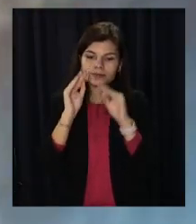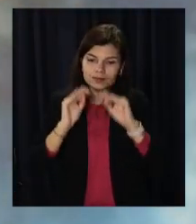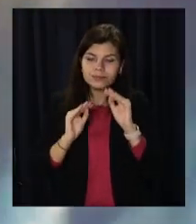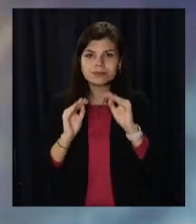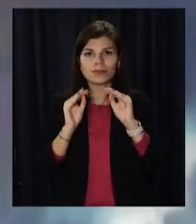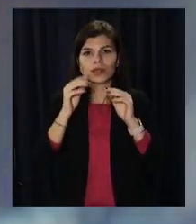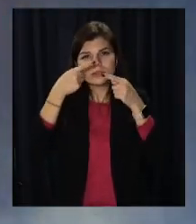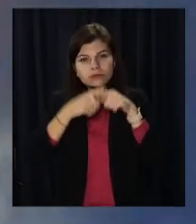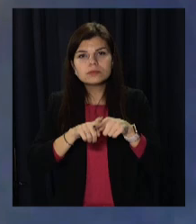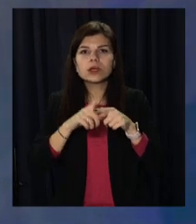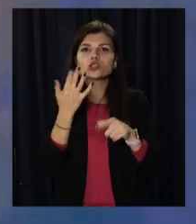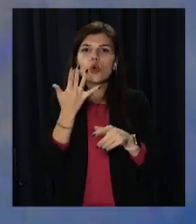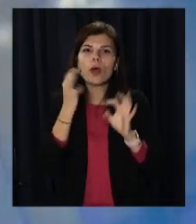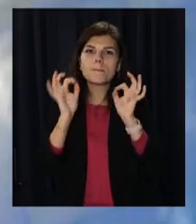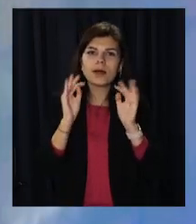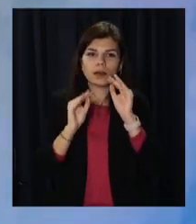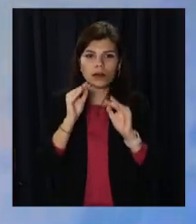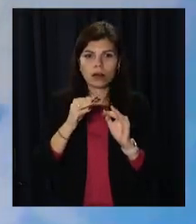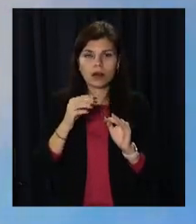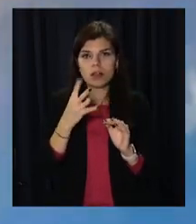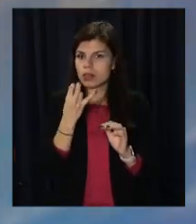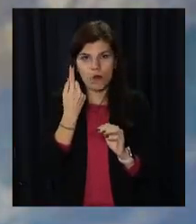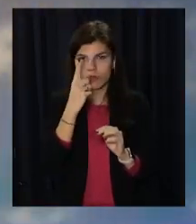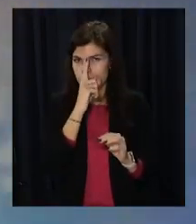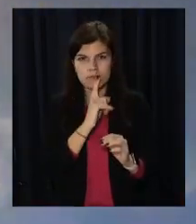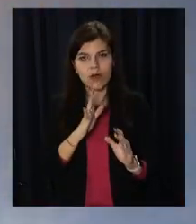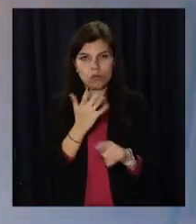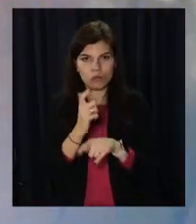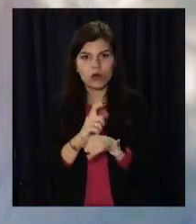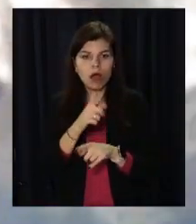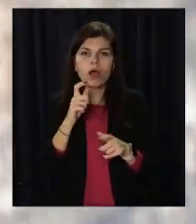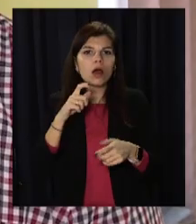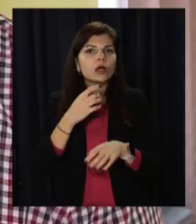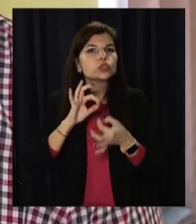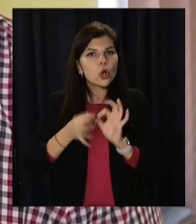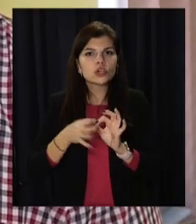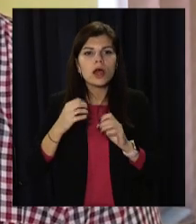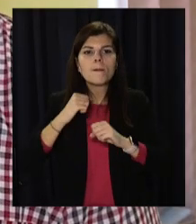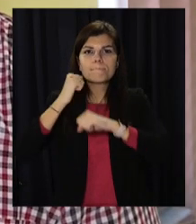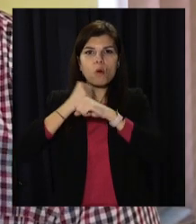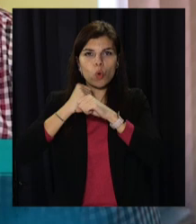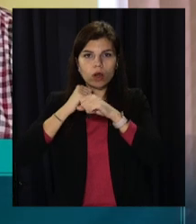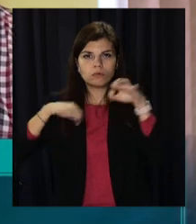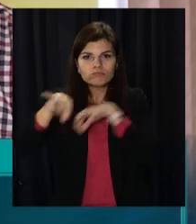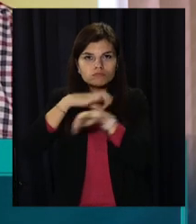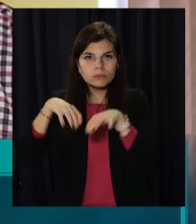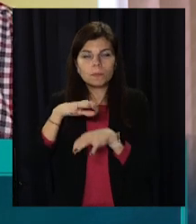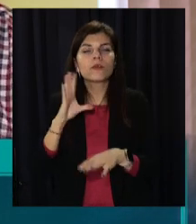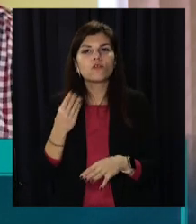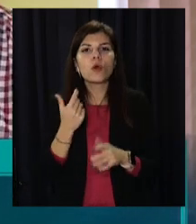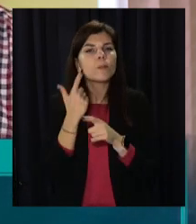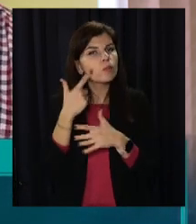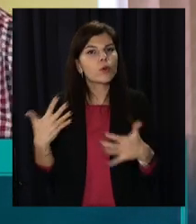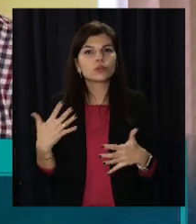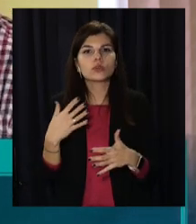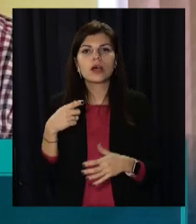та експериментальні випробування витратили не один місяць. Найскладніше – це креслення двигуна. Більшу частину приспособлень